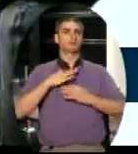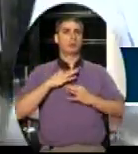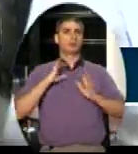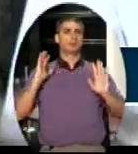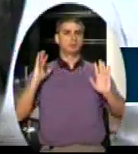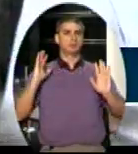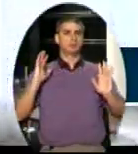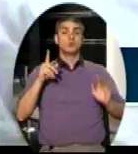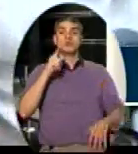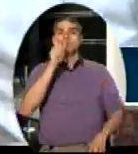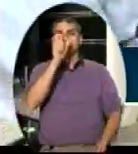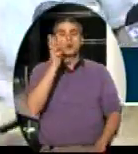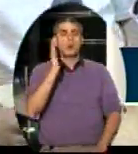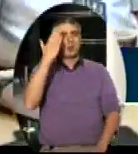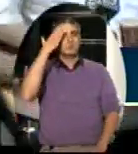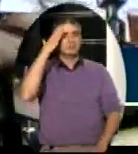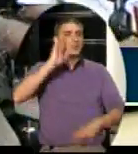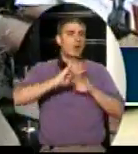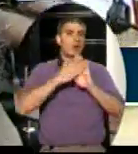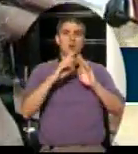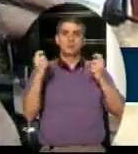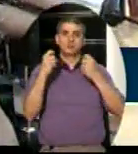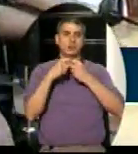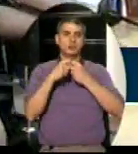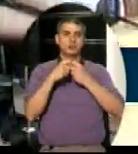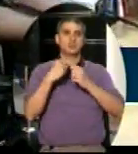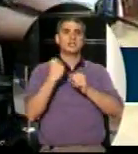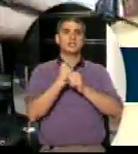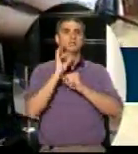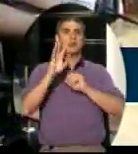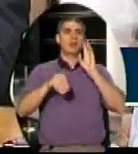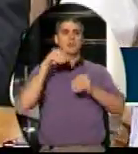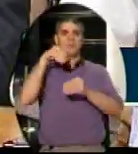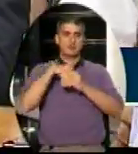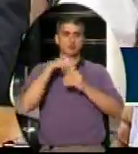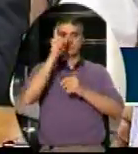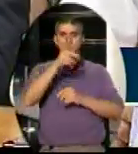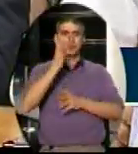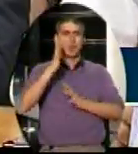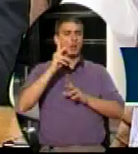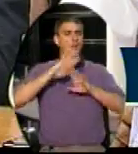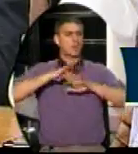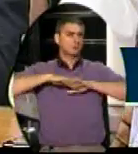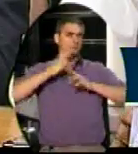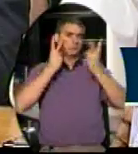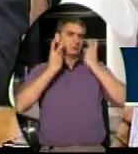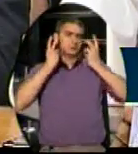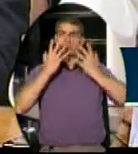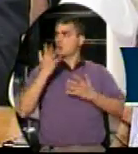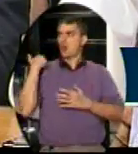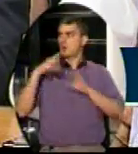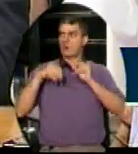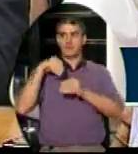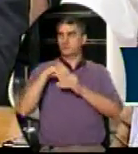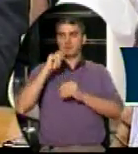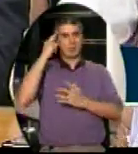זאת אומרת, האיש הוא כל כך בקיא בכל מה שקשור בקיומם של פריימריז. האיש הוא כל כך סוס קרבות בתחום טוב, הזה. טוב, לא היה לכם פריימריז,